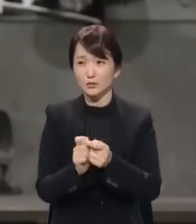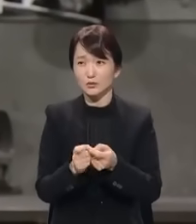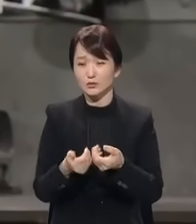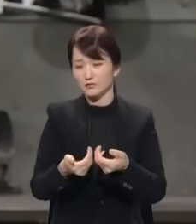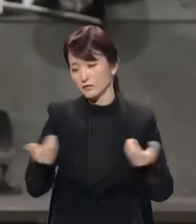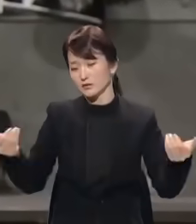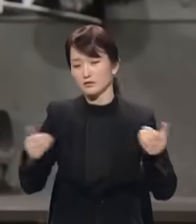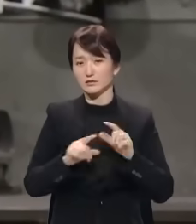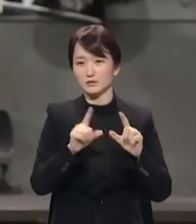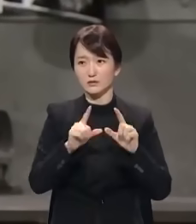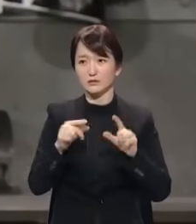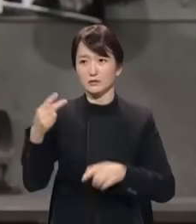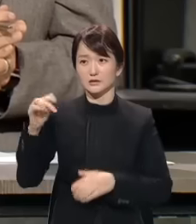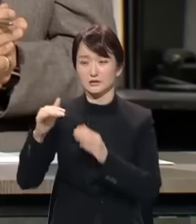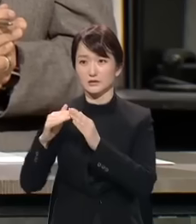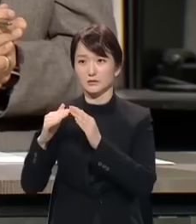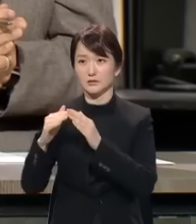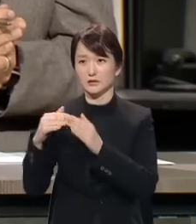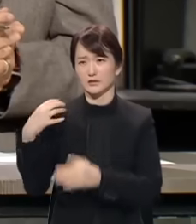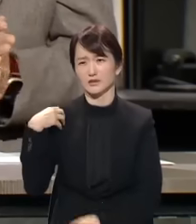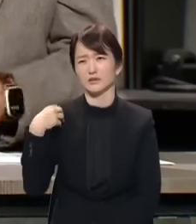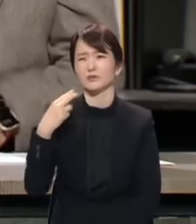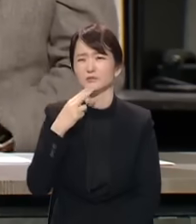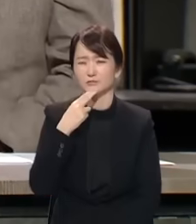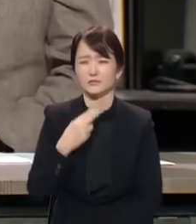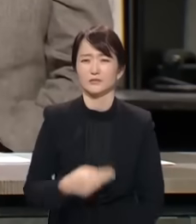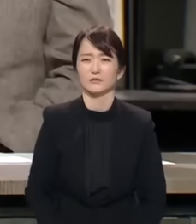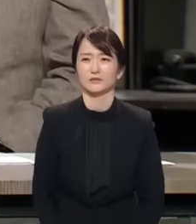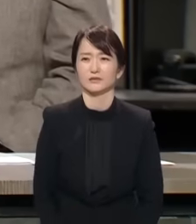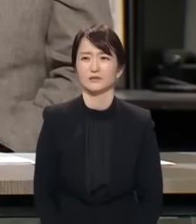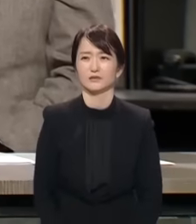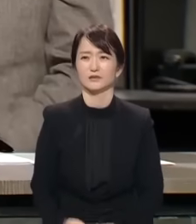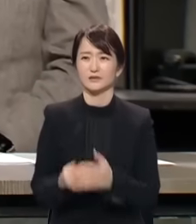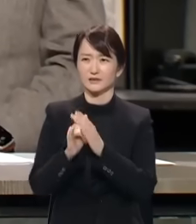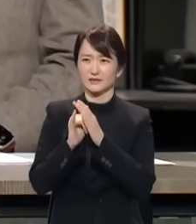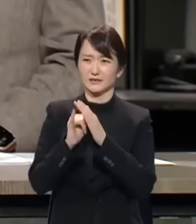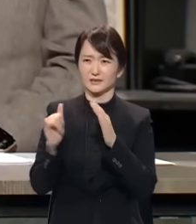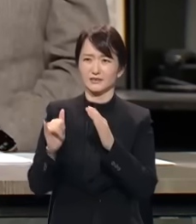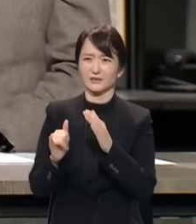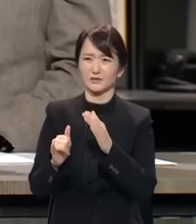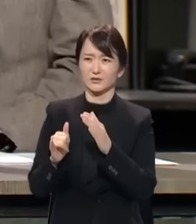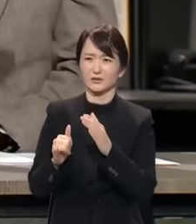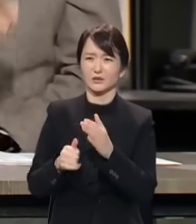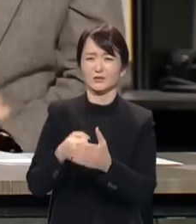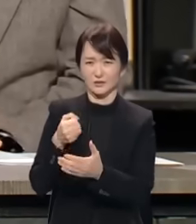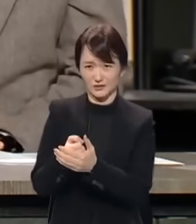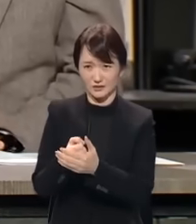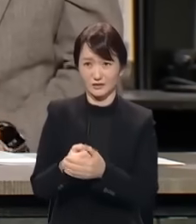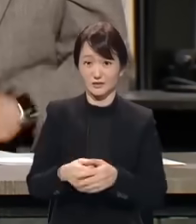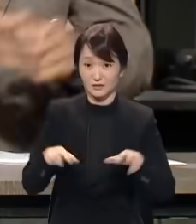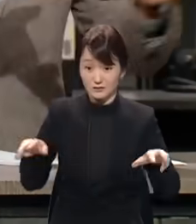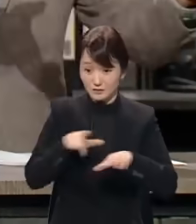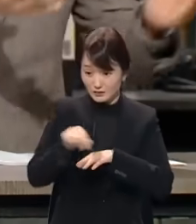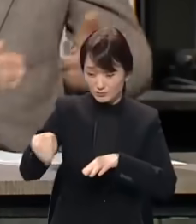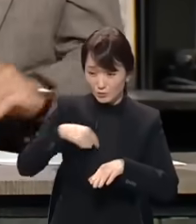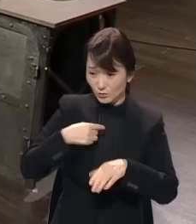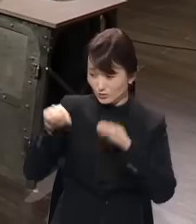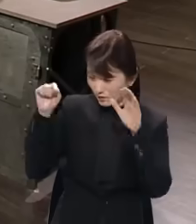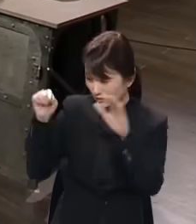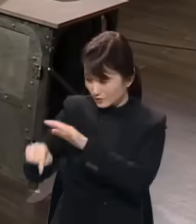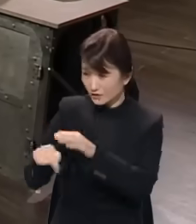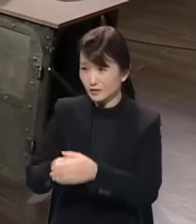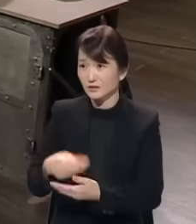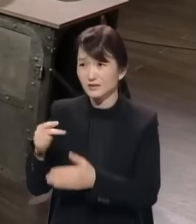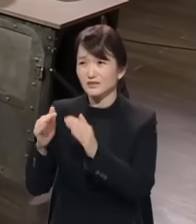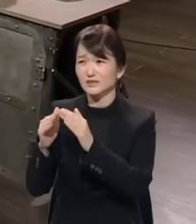경우에는 시댁에 대한 의무가 없습니다. 법적으로도. 아니, 의무는 없어도 가족으로 하기로 아니, 했잖아요. 지금 지방에 혼자 가가지고 지금 시댁에 지금